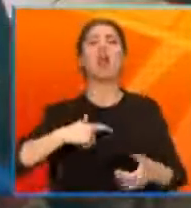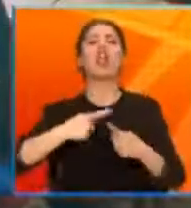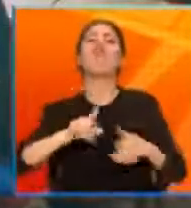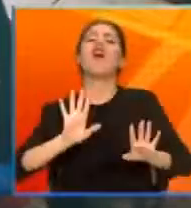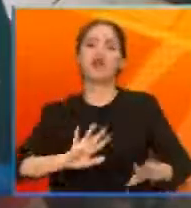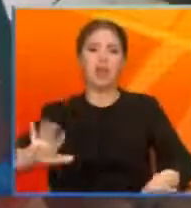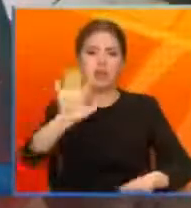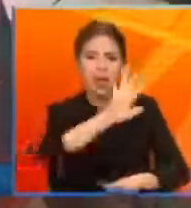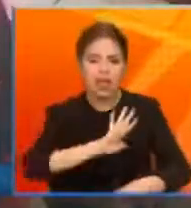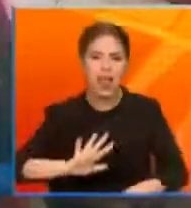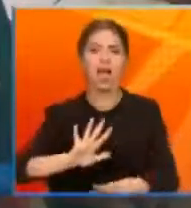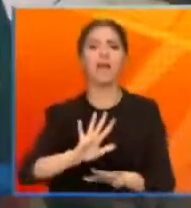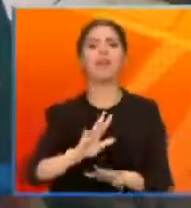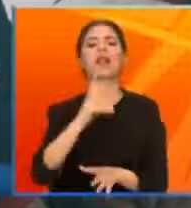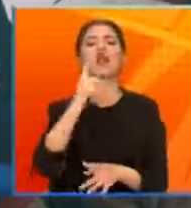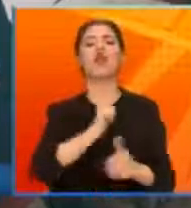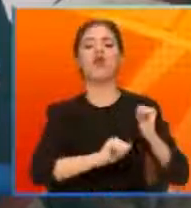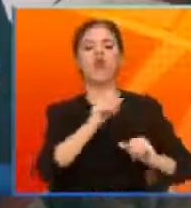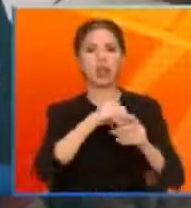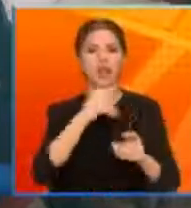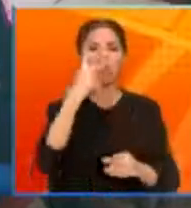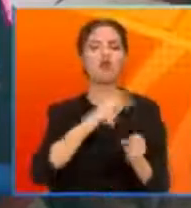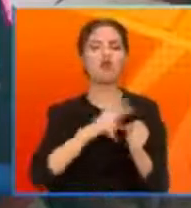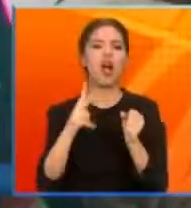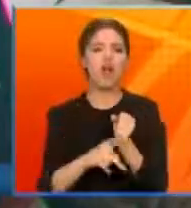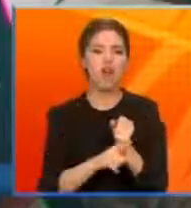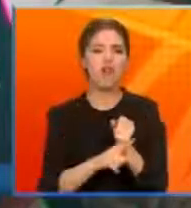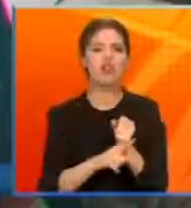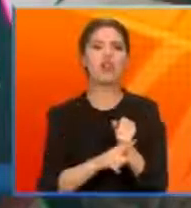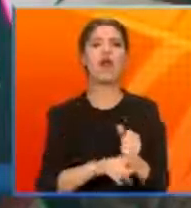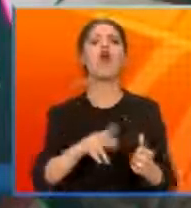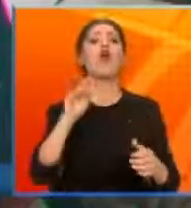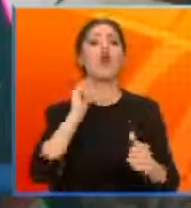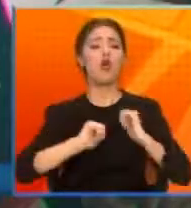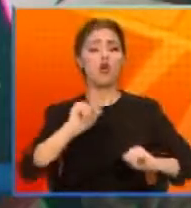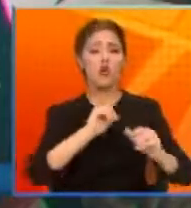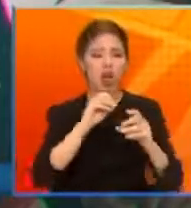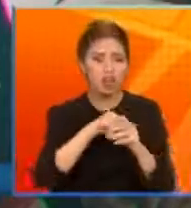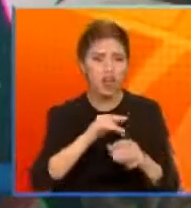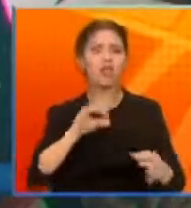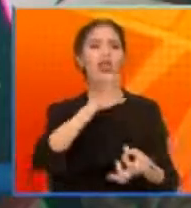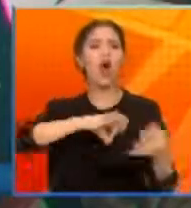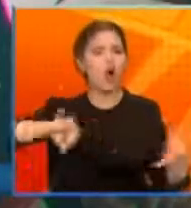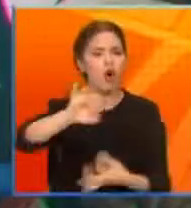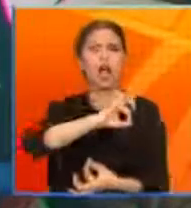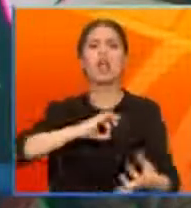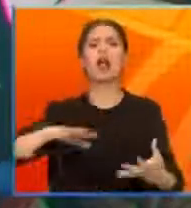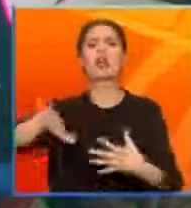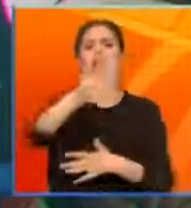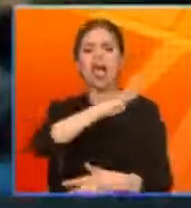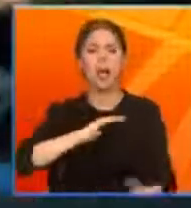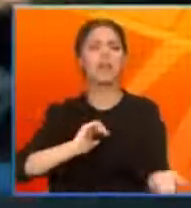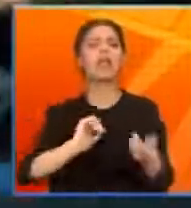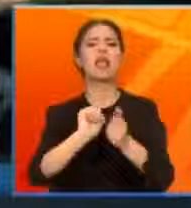3 haftalık bir ara verildi eğitime üniversitelerde. Buna üniversitelerdeki etkinlik ve organizasyonları da dahil, onu da söyleyelim. Ve